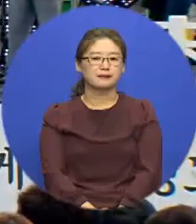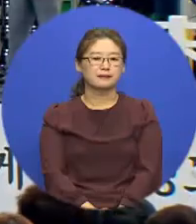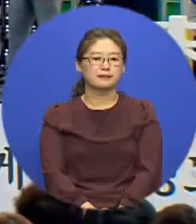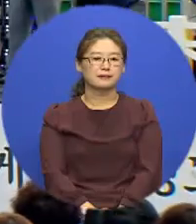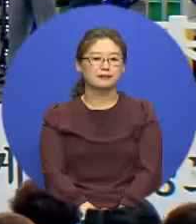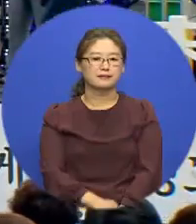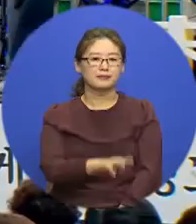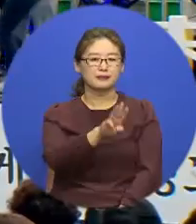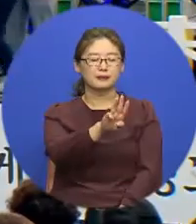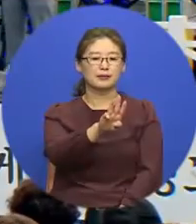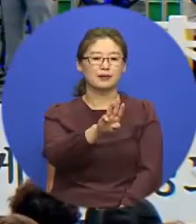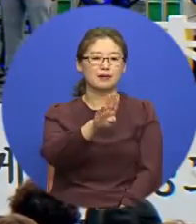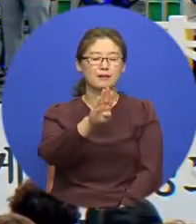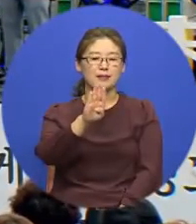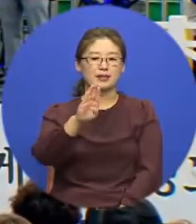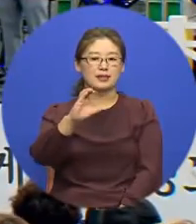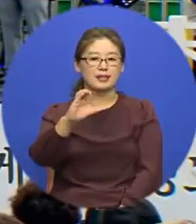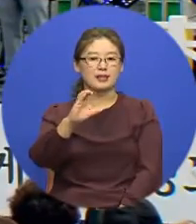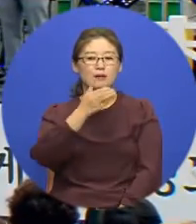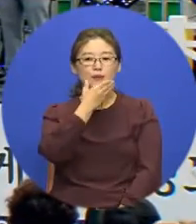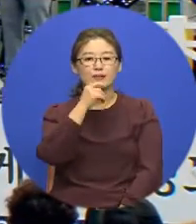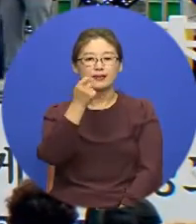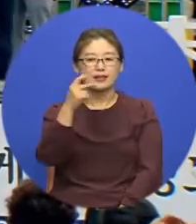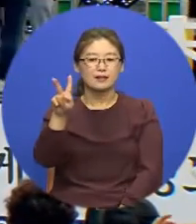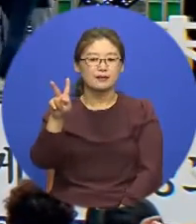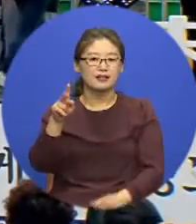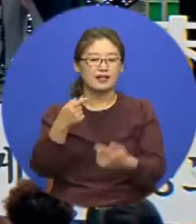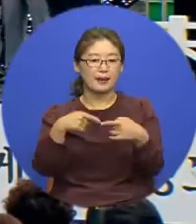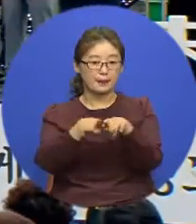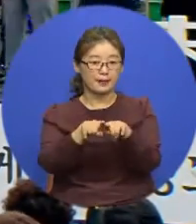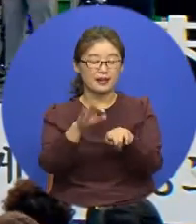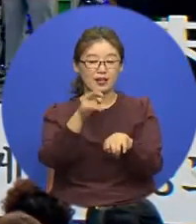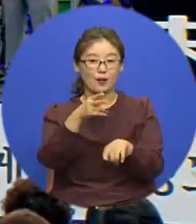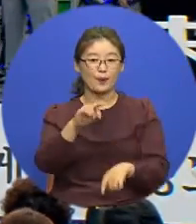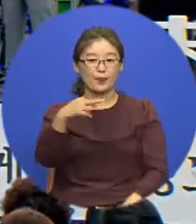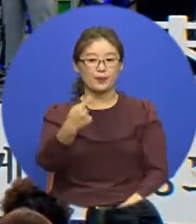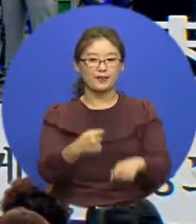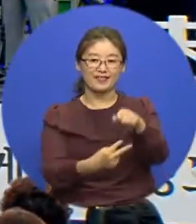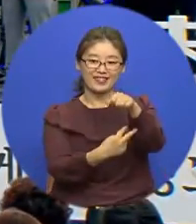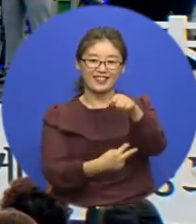네. WBC 복지TV와 함께하는 용도다리 가요제